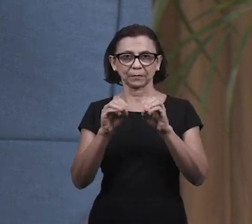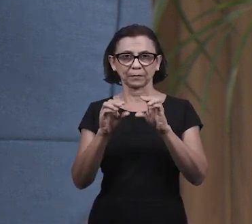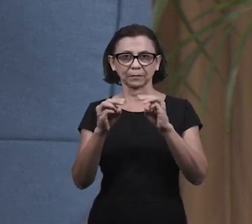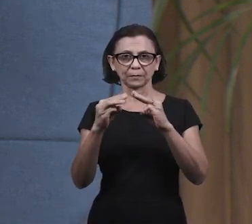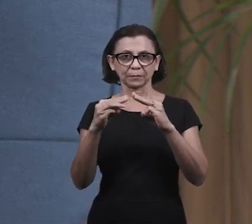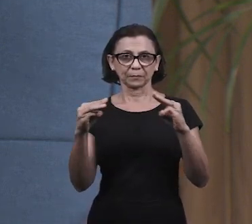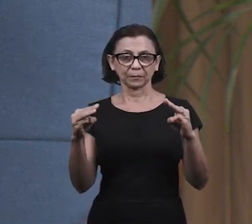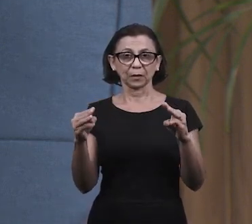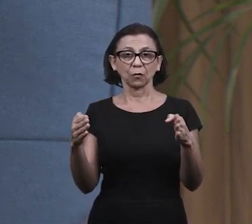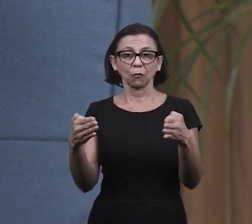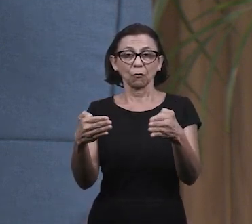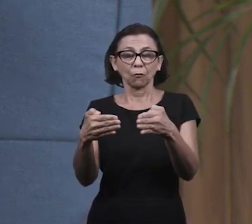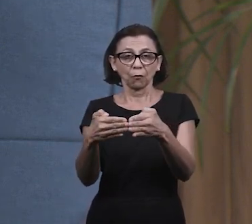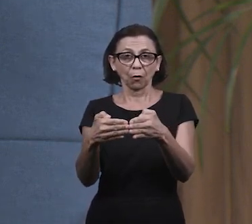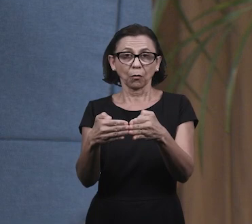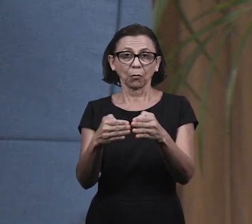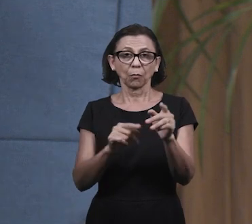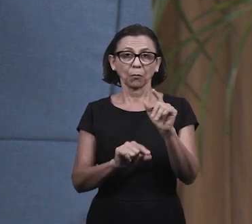notre